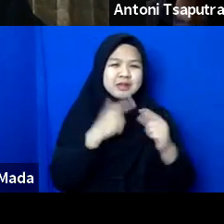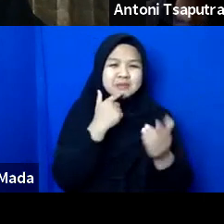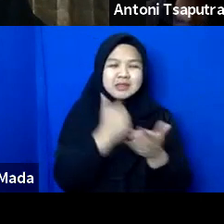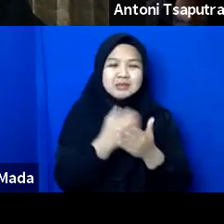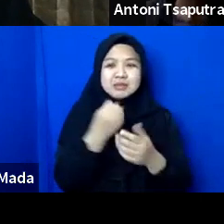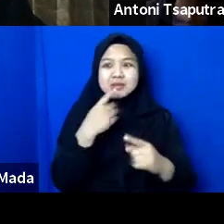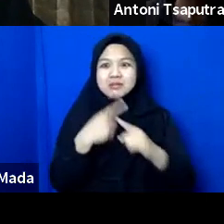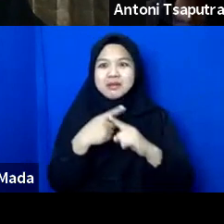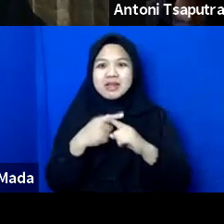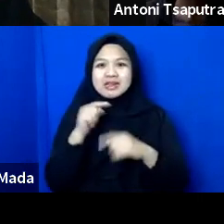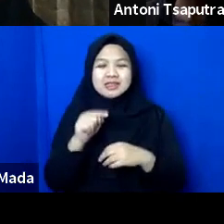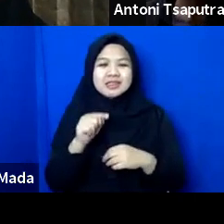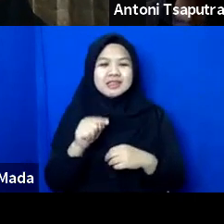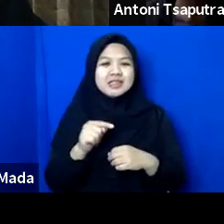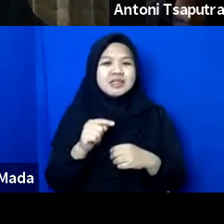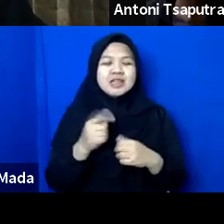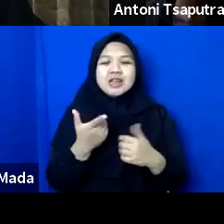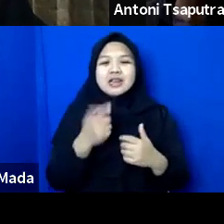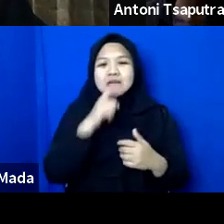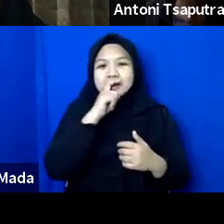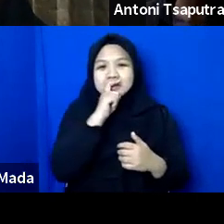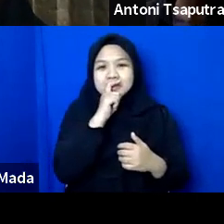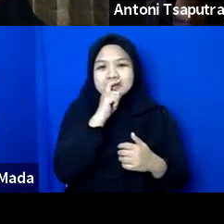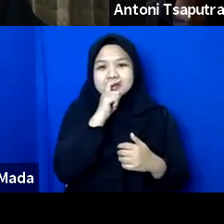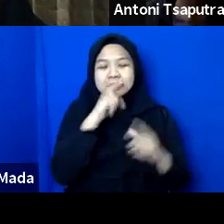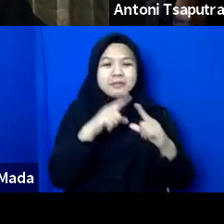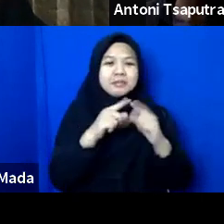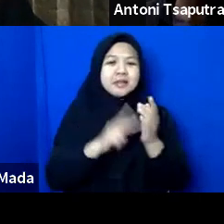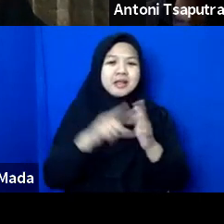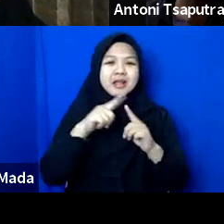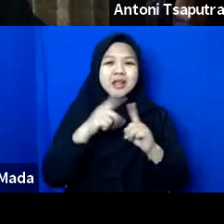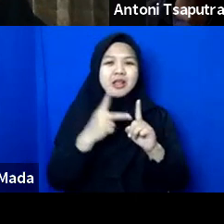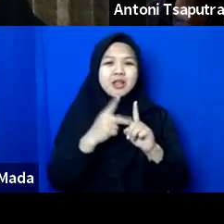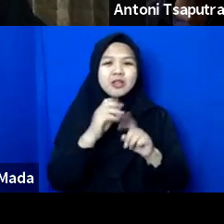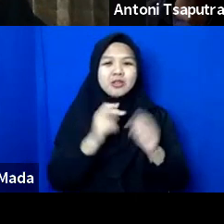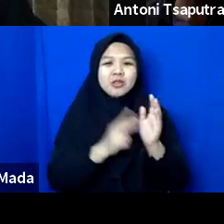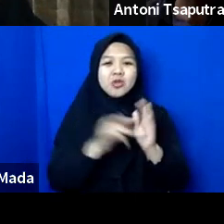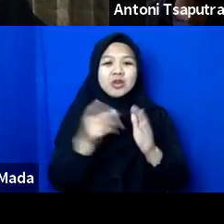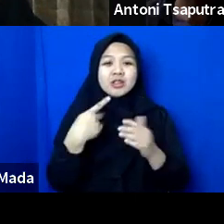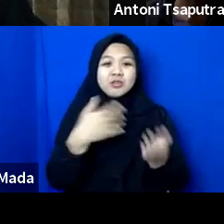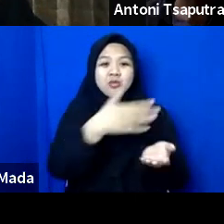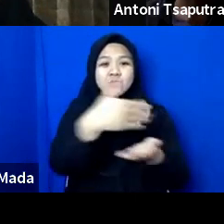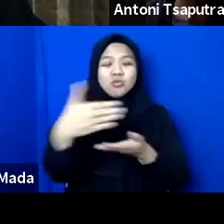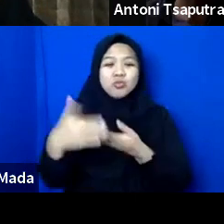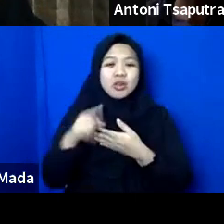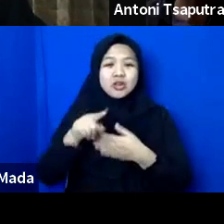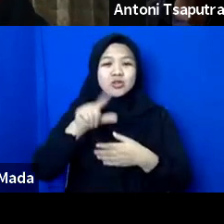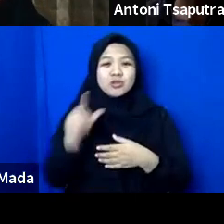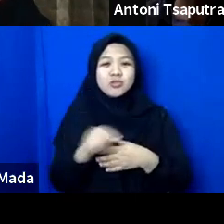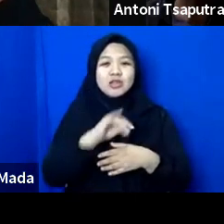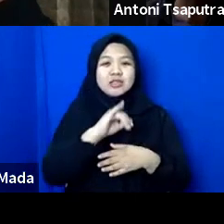berkali-kali ini Pak tepat sebagai juga dari pak apa namanya Pak Anthony kita akan kumpulkan itu pada bulan